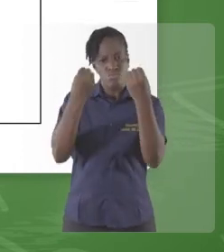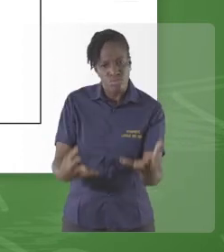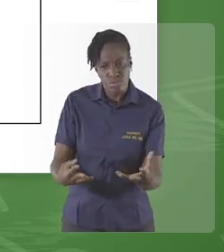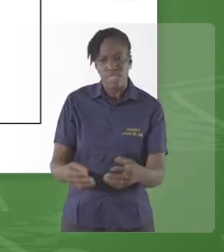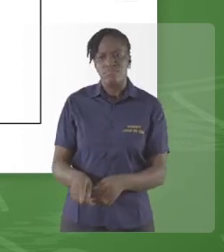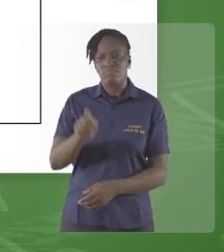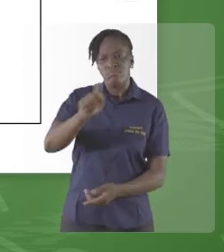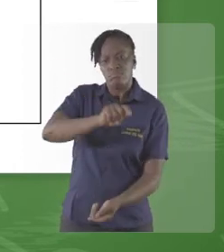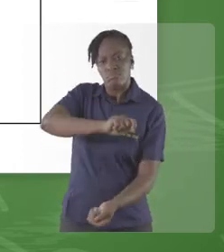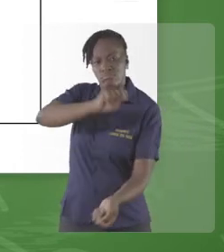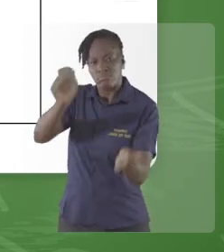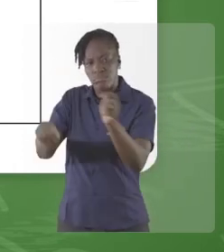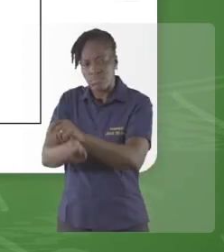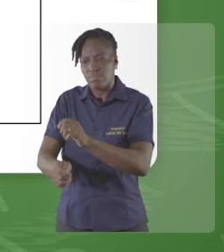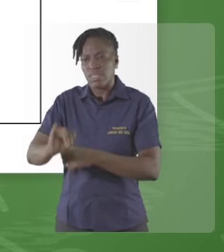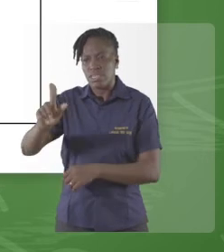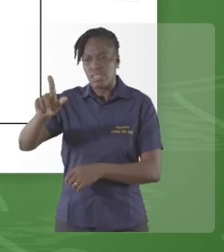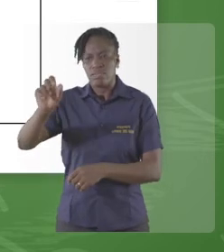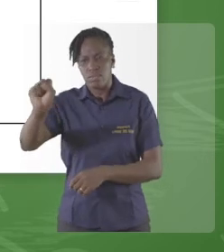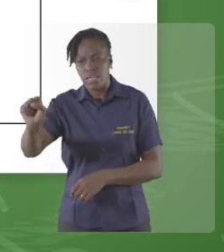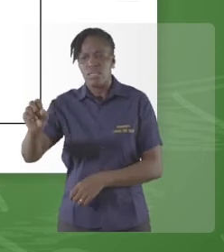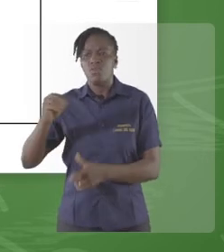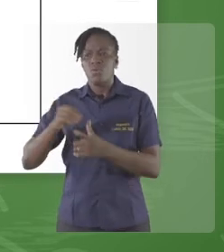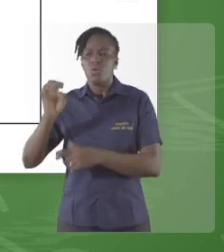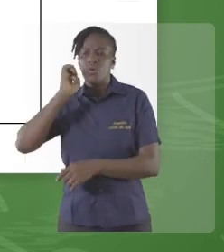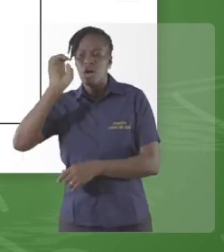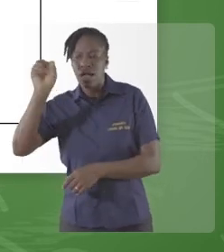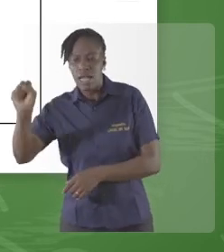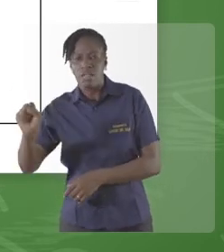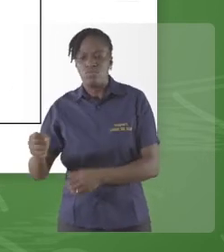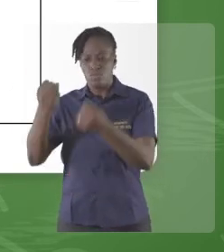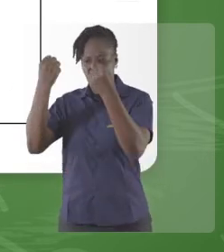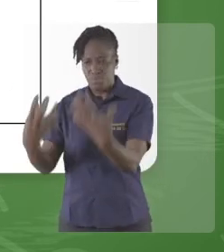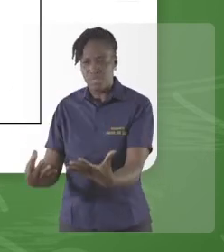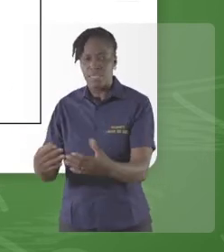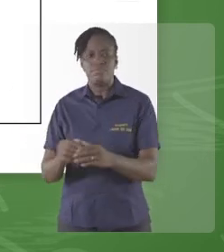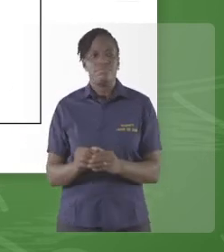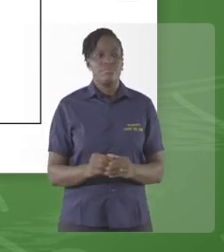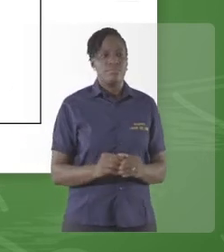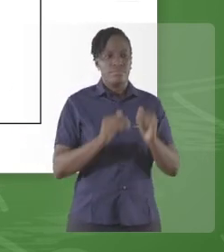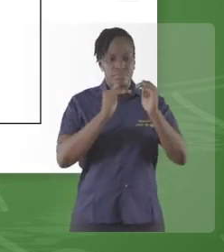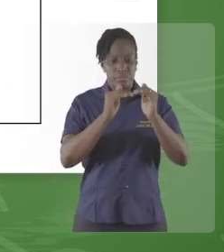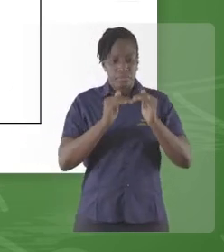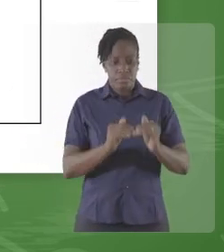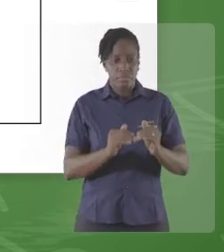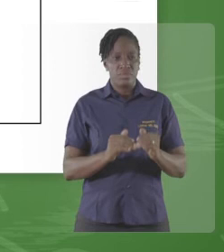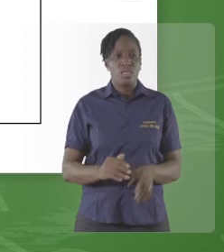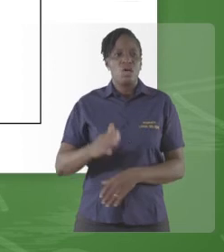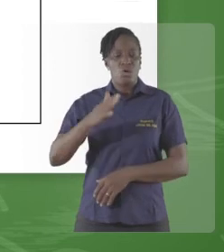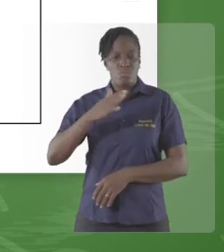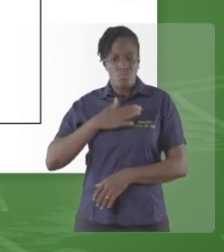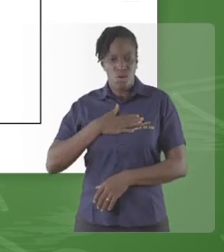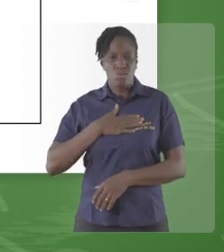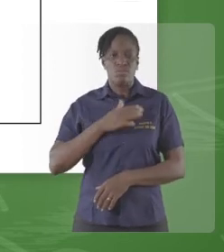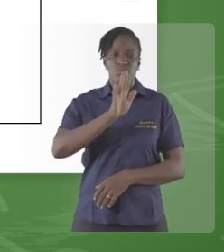pluriel remplacés par il ou elle au pluriel. Nous avons